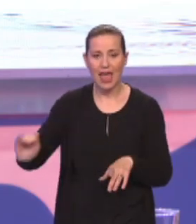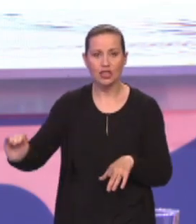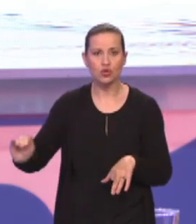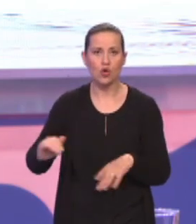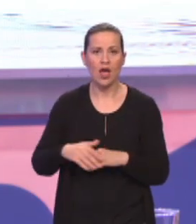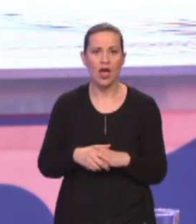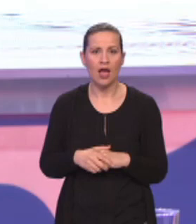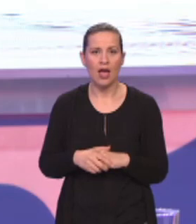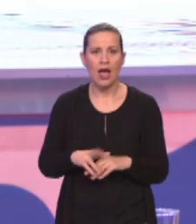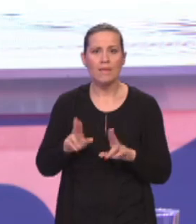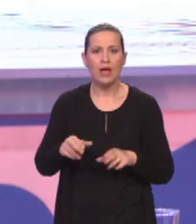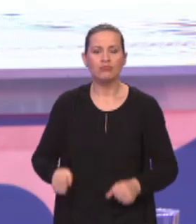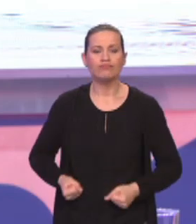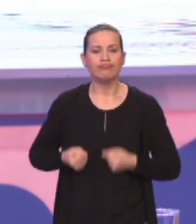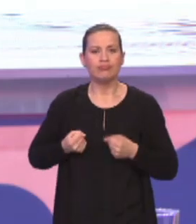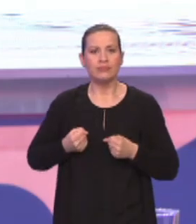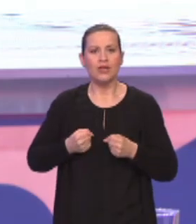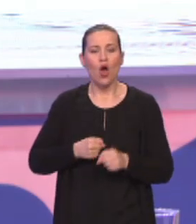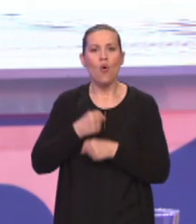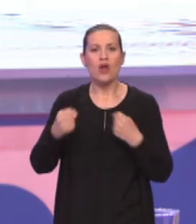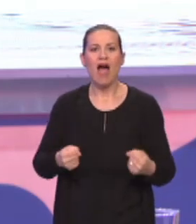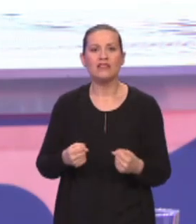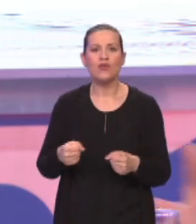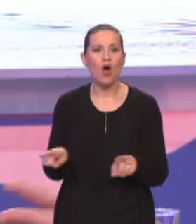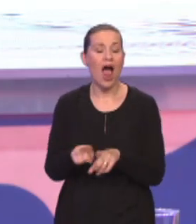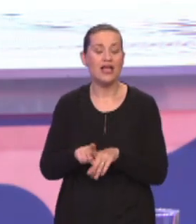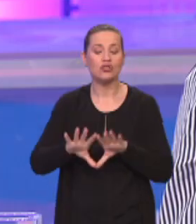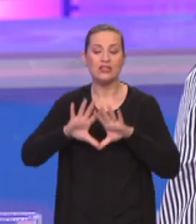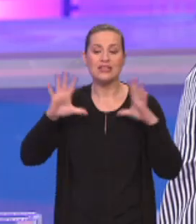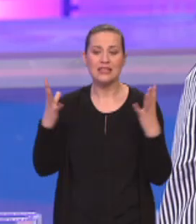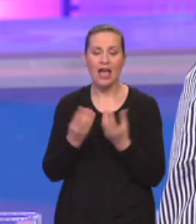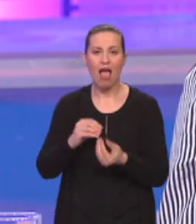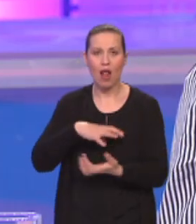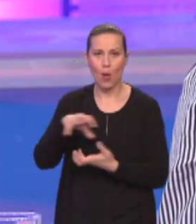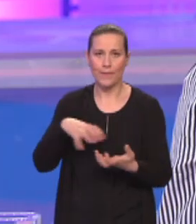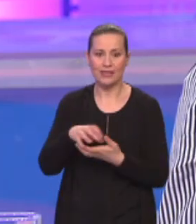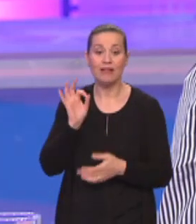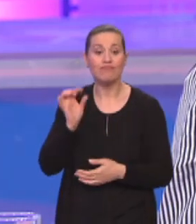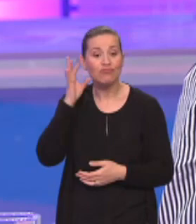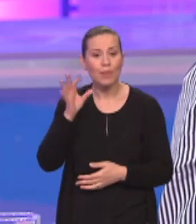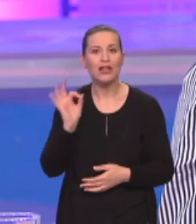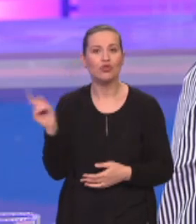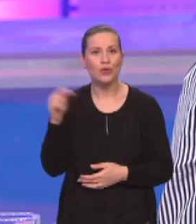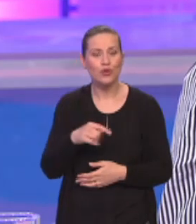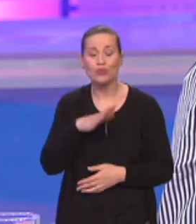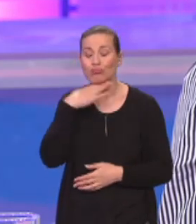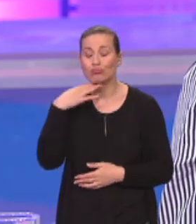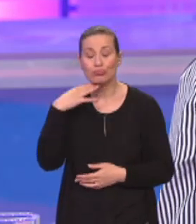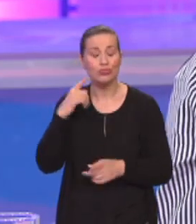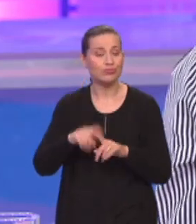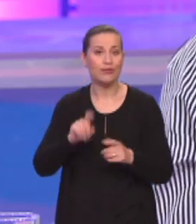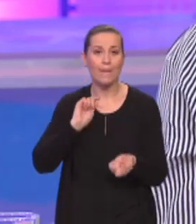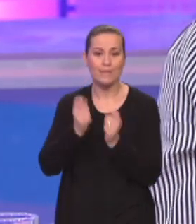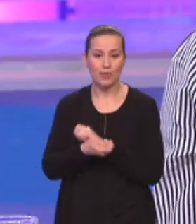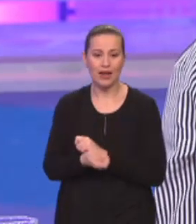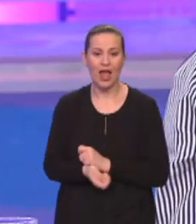imaju teškoće u razvoju, ali isto tako i cijele obitelji. Viktorija, dobar dan i dobrodošli. Puno toga se promijenilo.